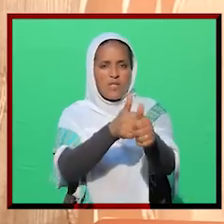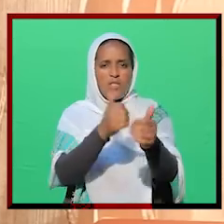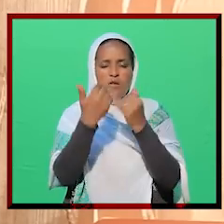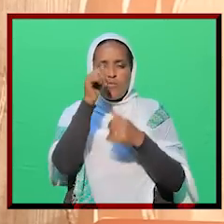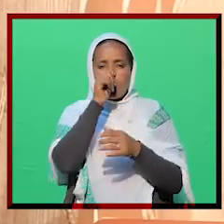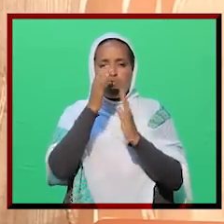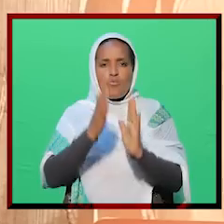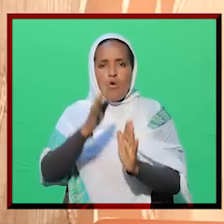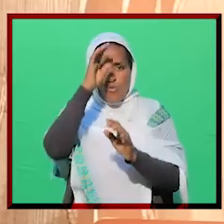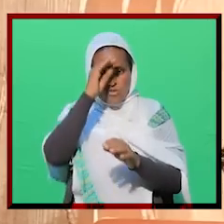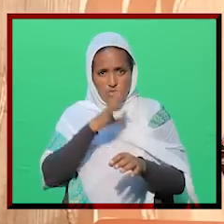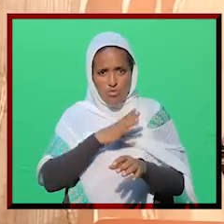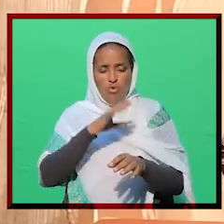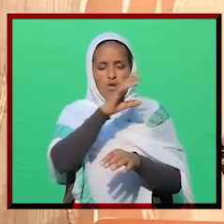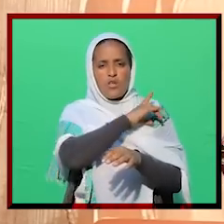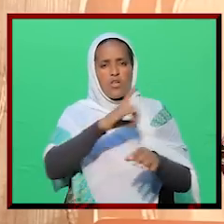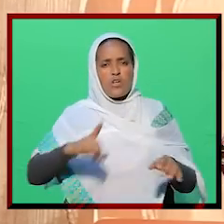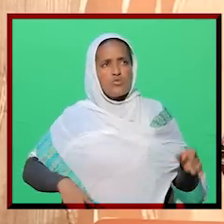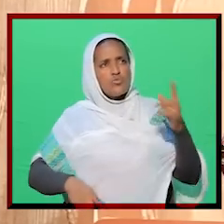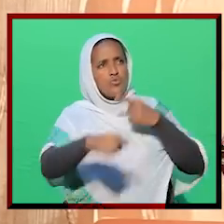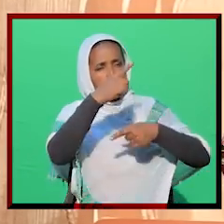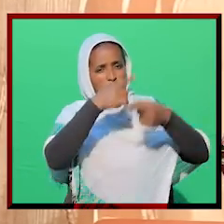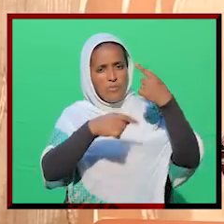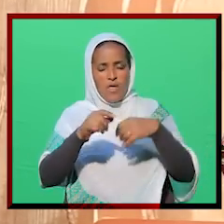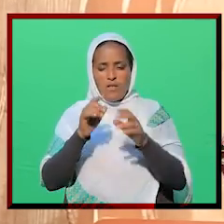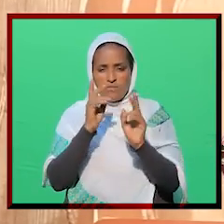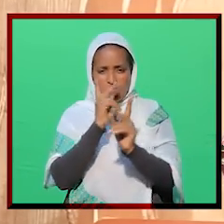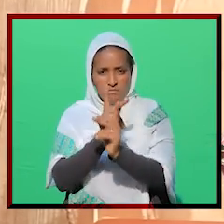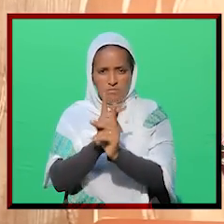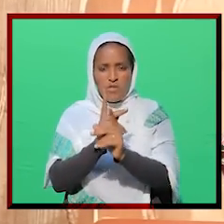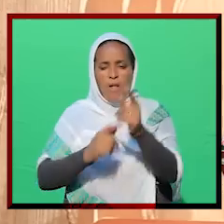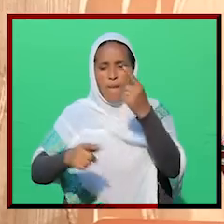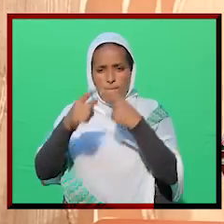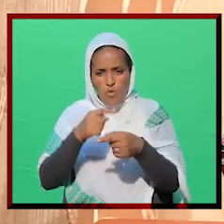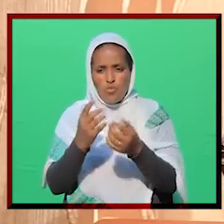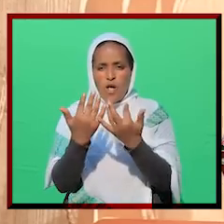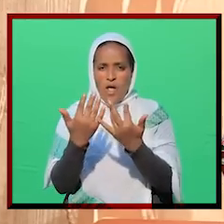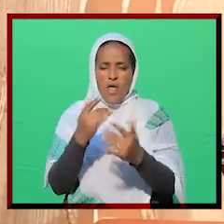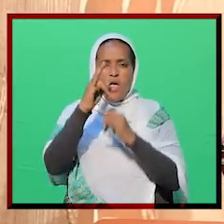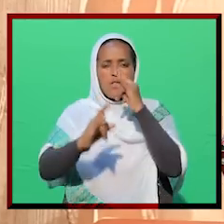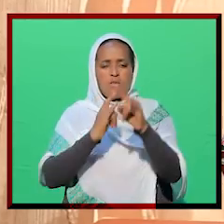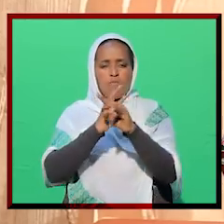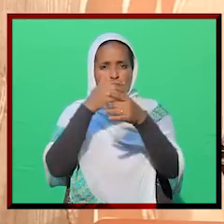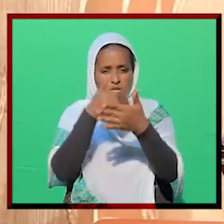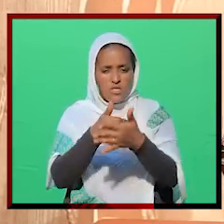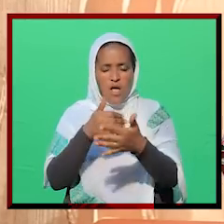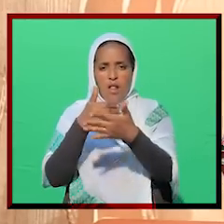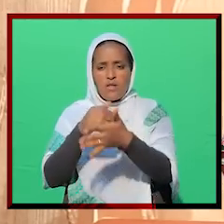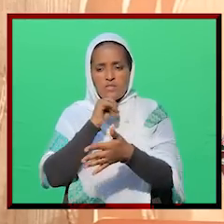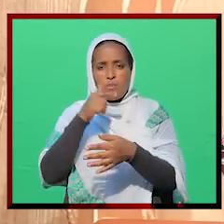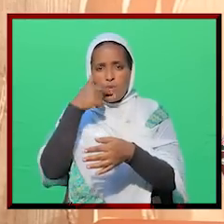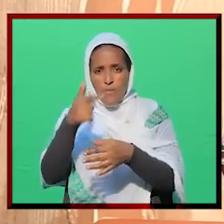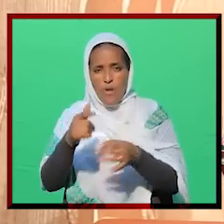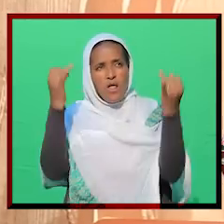አቤሜሌክ የነቢዩ የኤርሚያስ ደቀ መዝሙር የነበረው ኢትዮጵያዊ ሰው የክርስቶስን መምጣት ደጅ